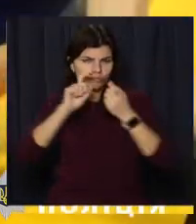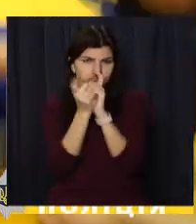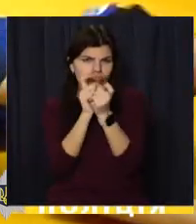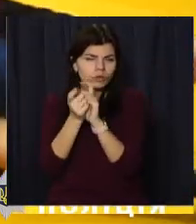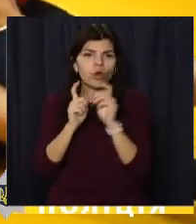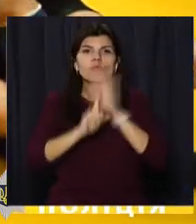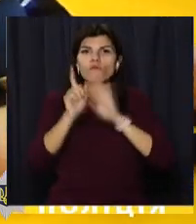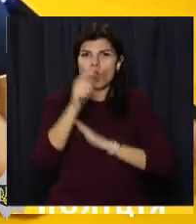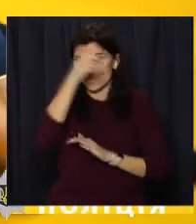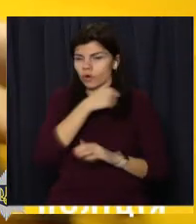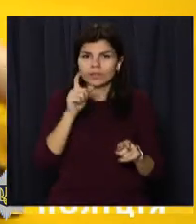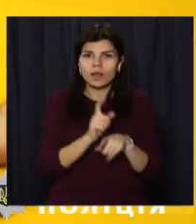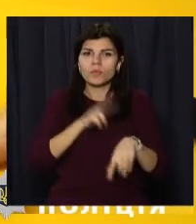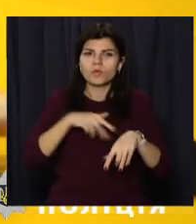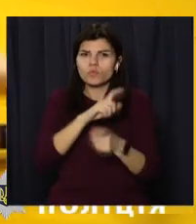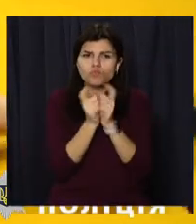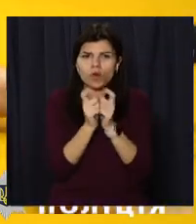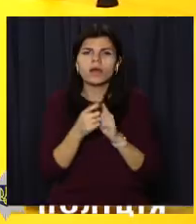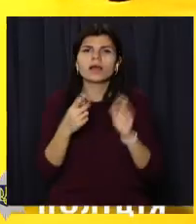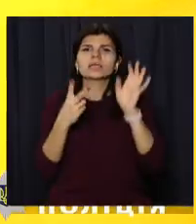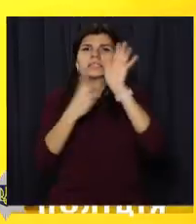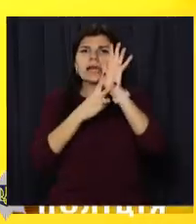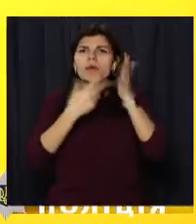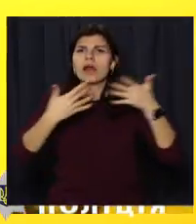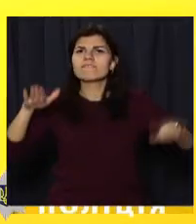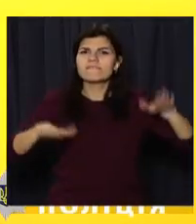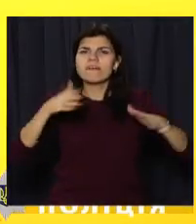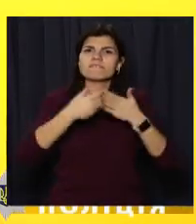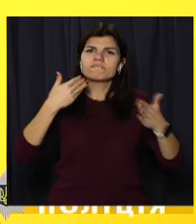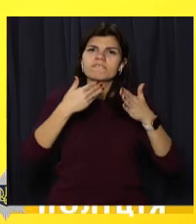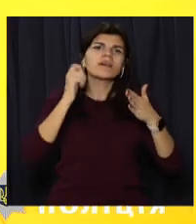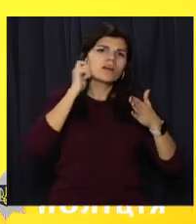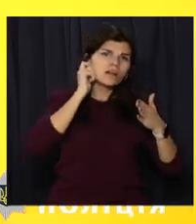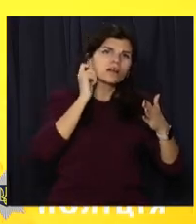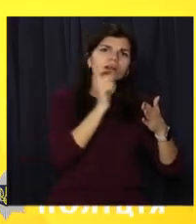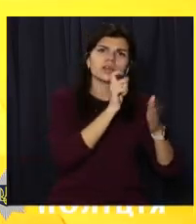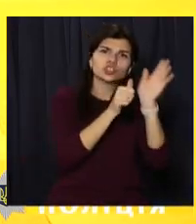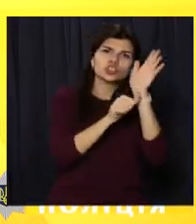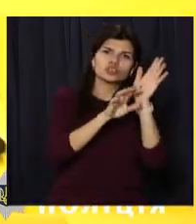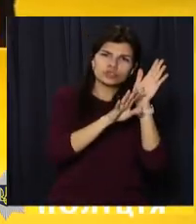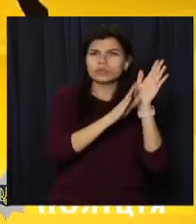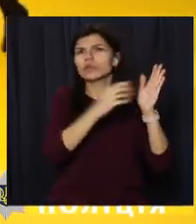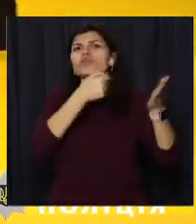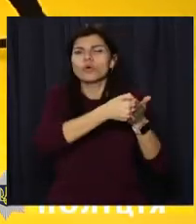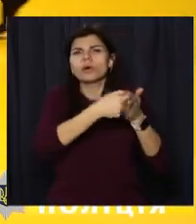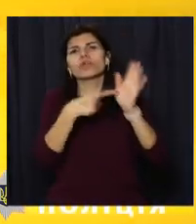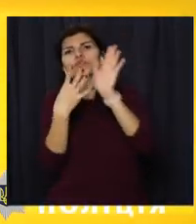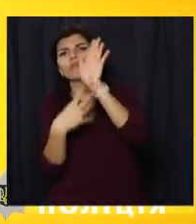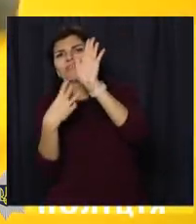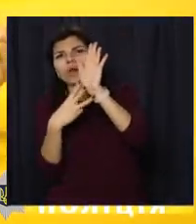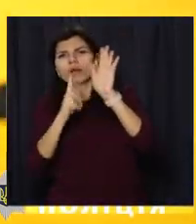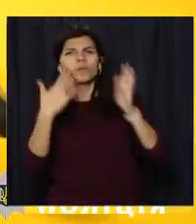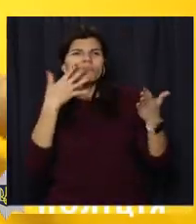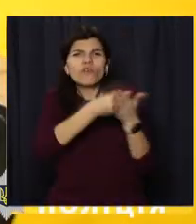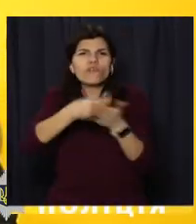традиційно проводять на початку року. Правоохоронці боролися в 7 вагових категоріях. Судді оцінили рівень спортивної майстерності